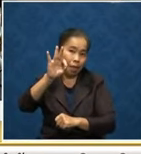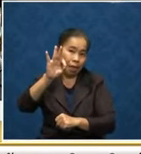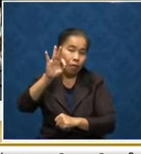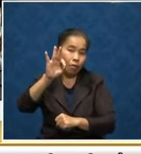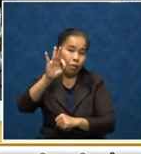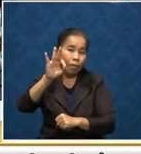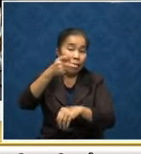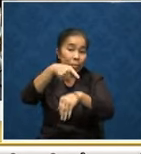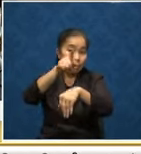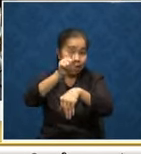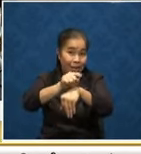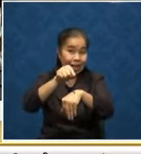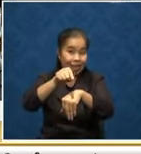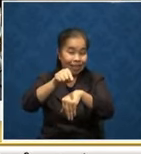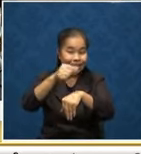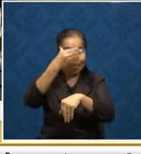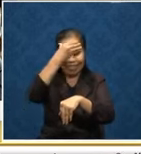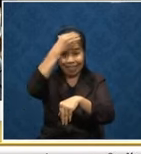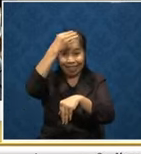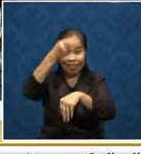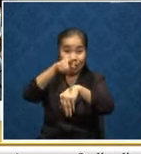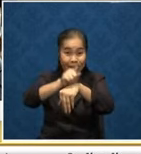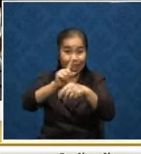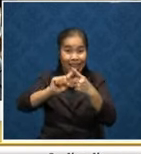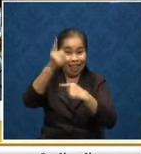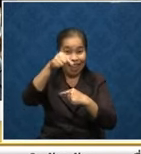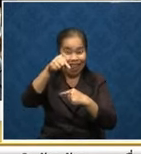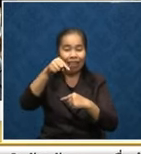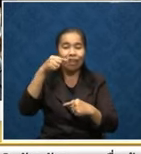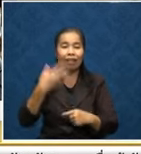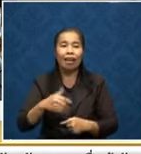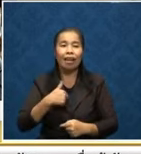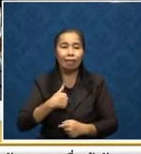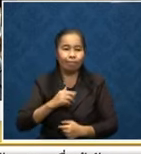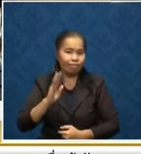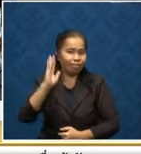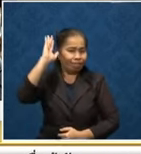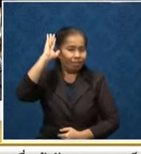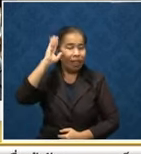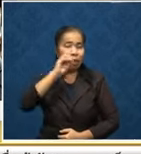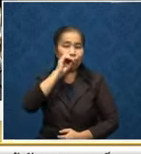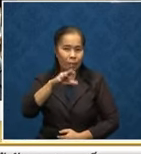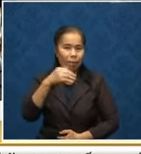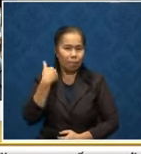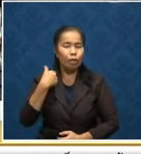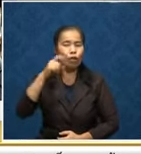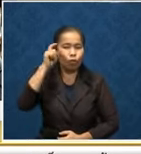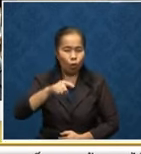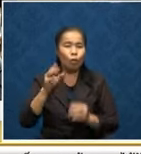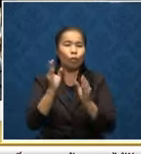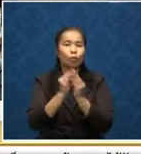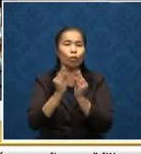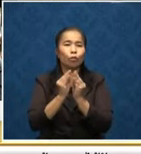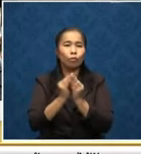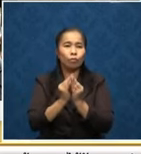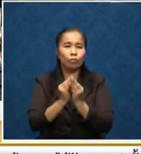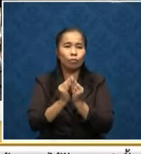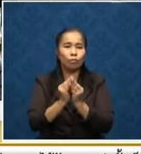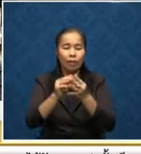านประธานเป็นประธานครั้งแรกวันนั้นผมก็เคยลุกขึ้นเสนอว่าควรจะประชุมสัปดาห์ละ